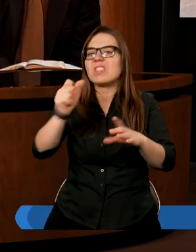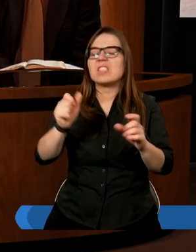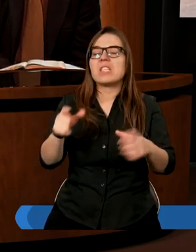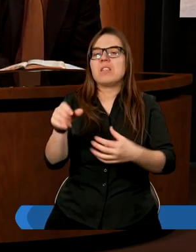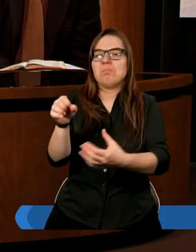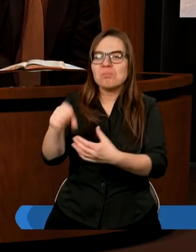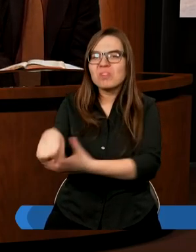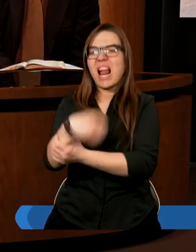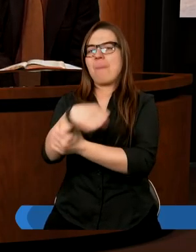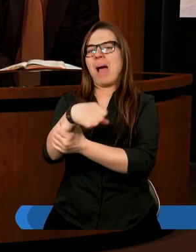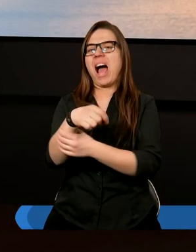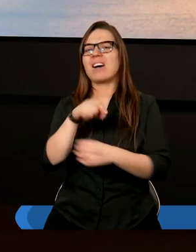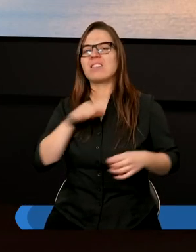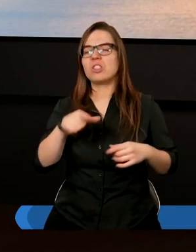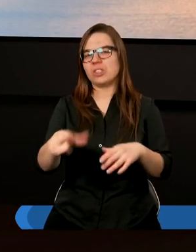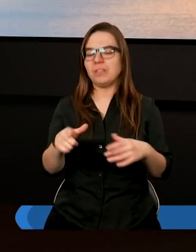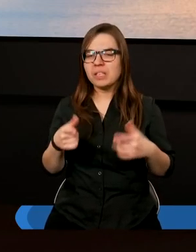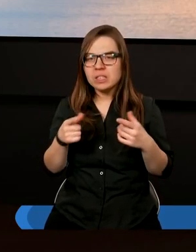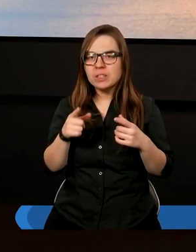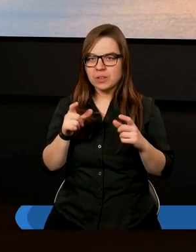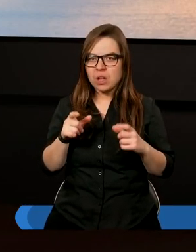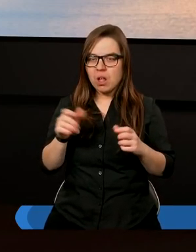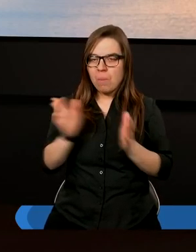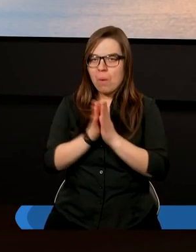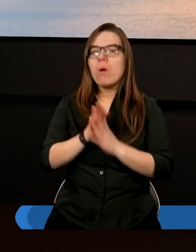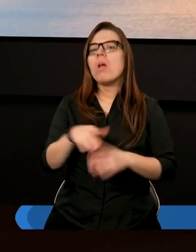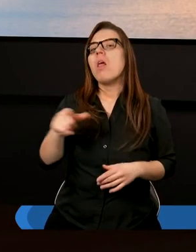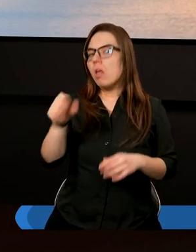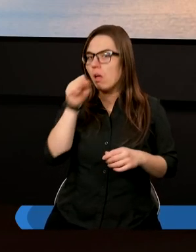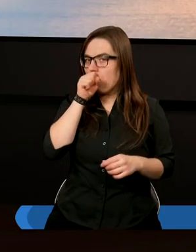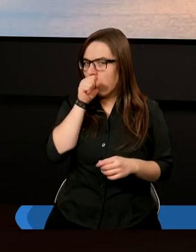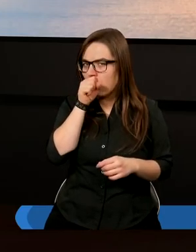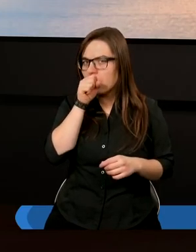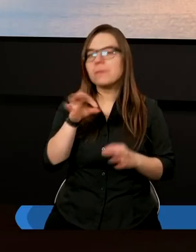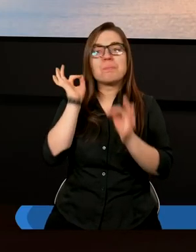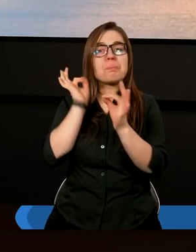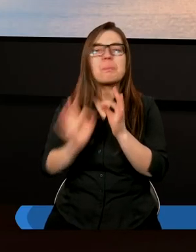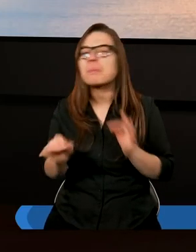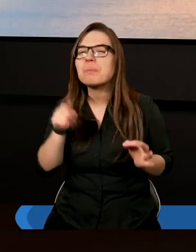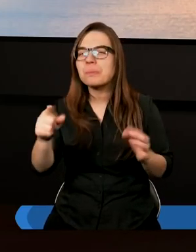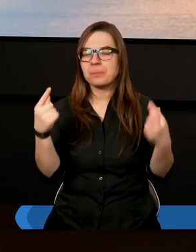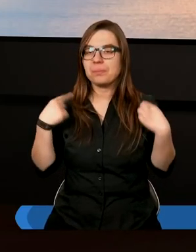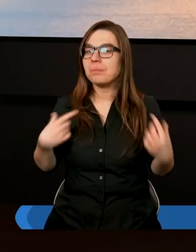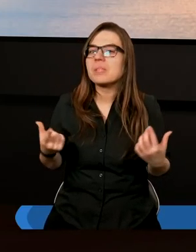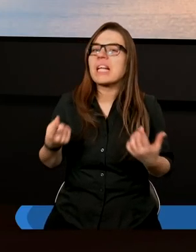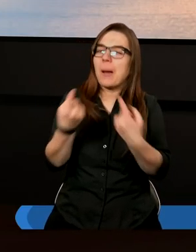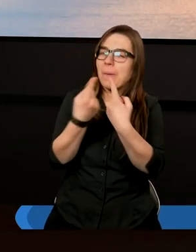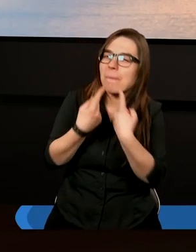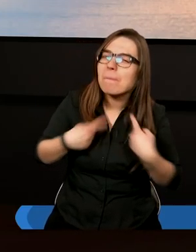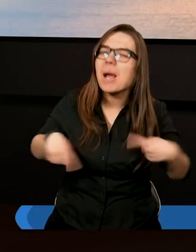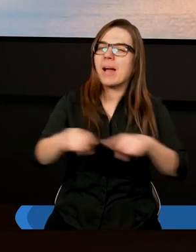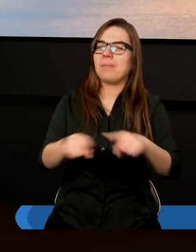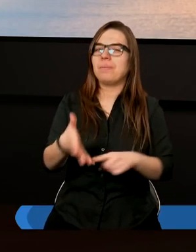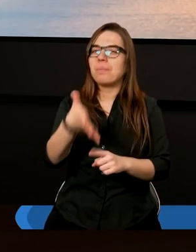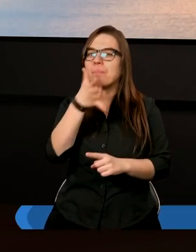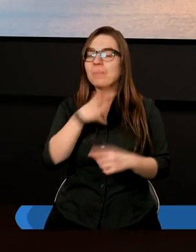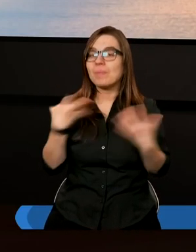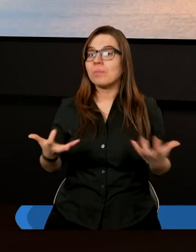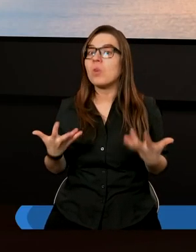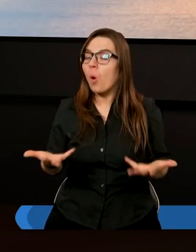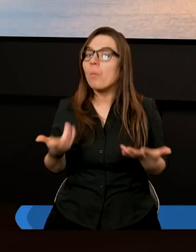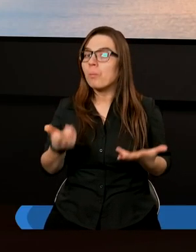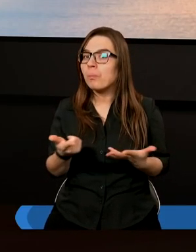I dlatego szczególnie ci, którzy chcą pełnić tę misję szafarstwa,